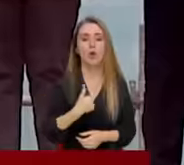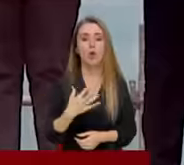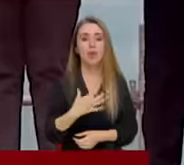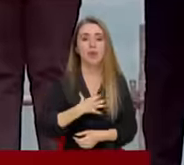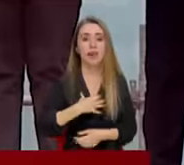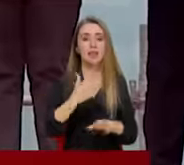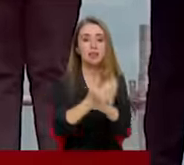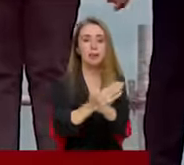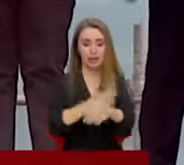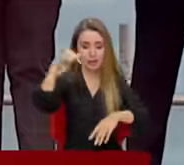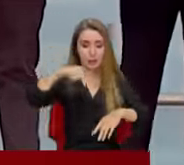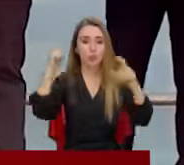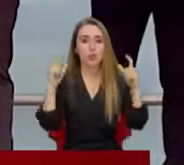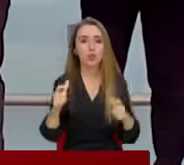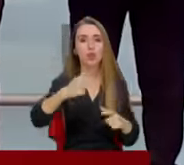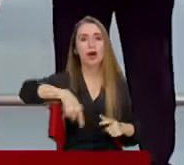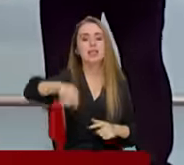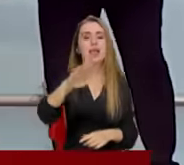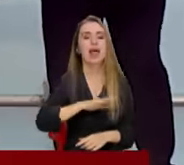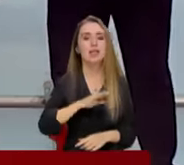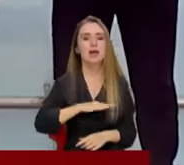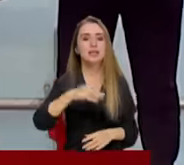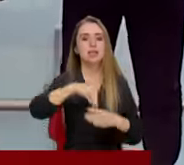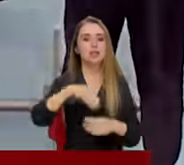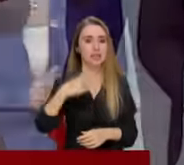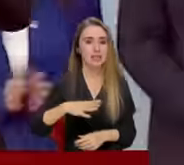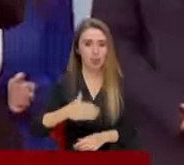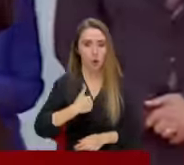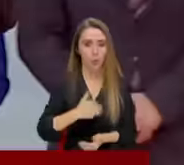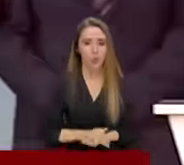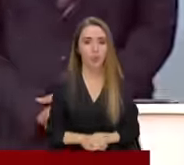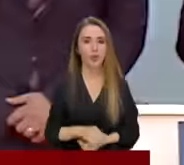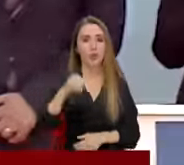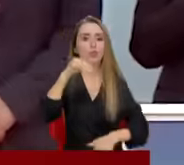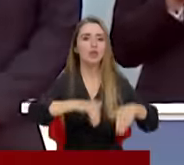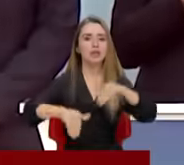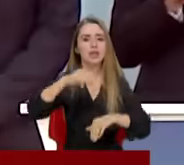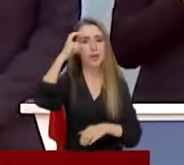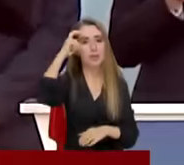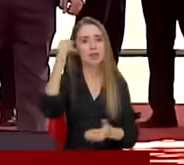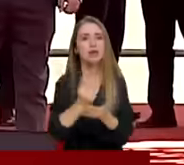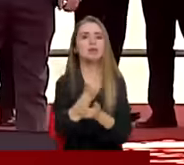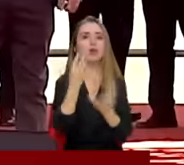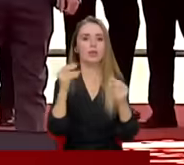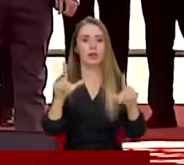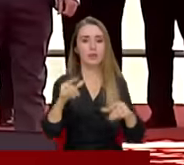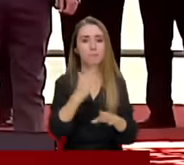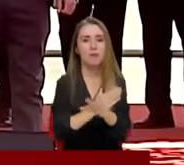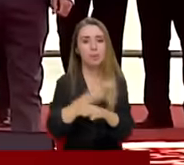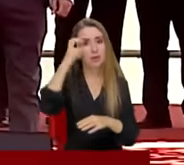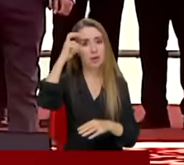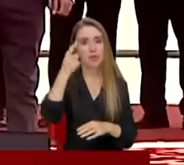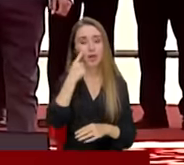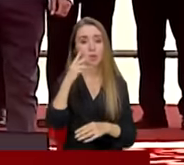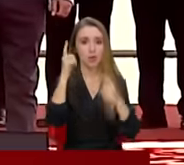kendi memleketimde sizin evladınız için istiyorum. Bu seçimi Manisa'ya kazandırın. Memleketi Manisa'da